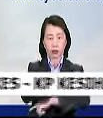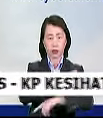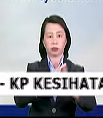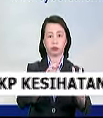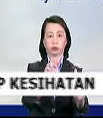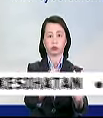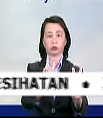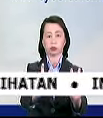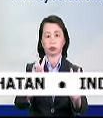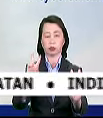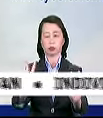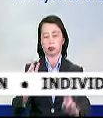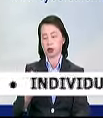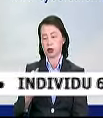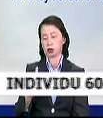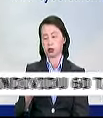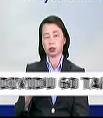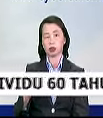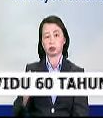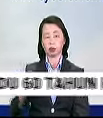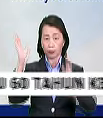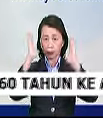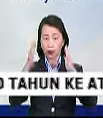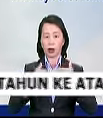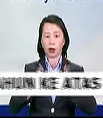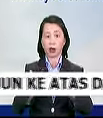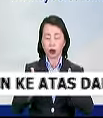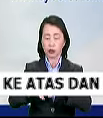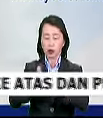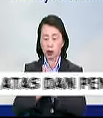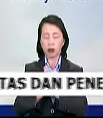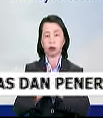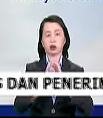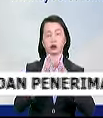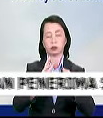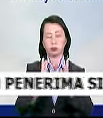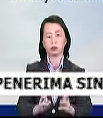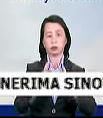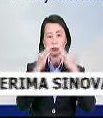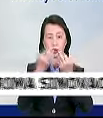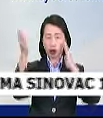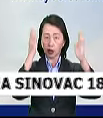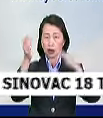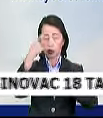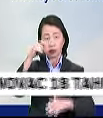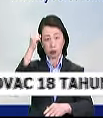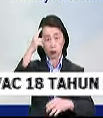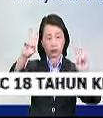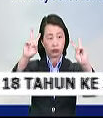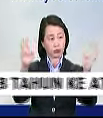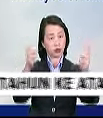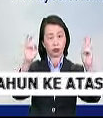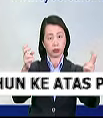Day 2022 edisi Malaysia, saya ingin menggesa warga digital keluarga Malaysia untuk